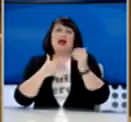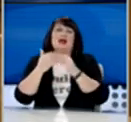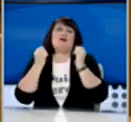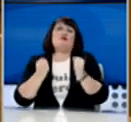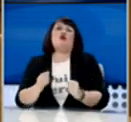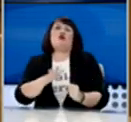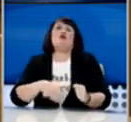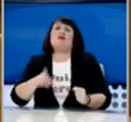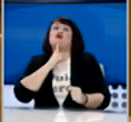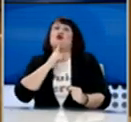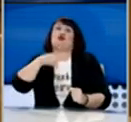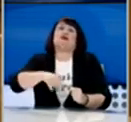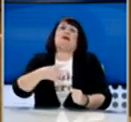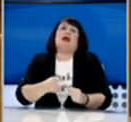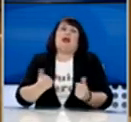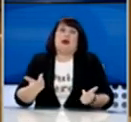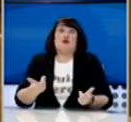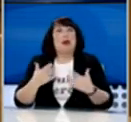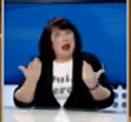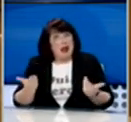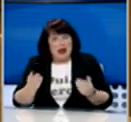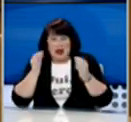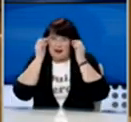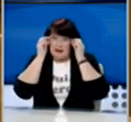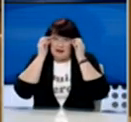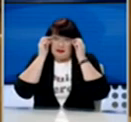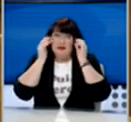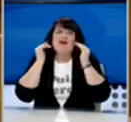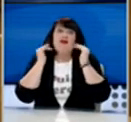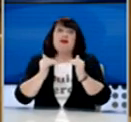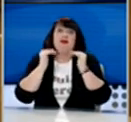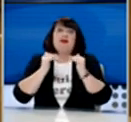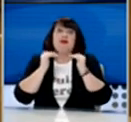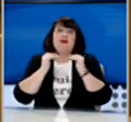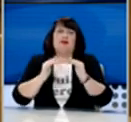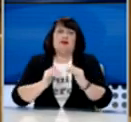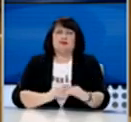να έχει που έχει σήμερα η χώρα παρόλα αυτά όμως πάλι το ίδιο